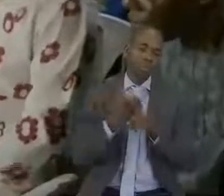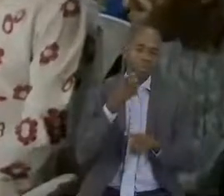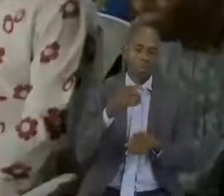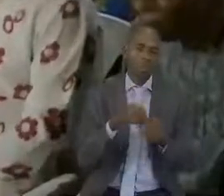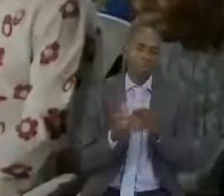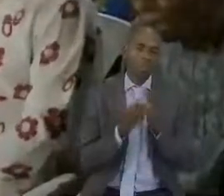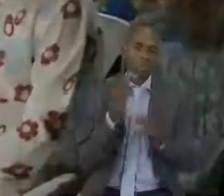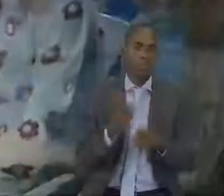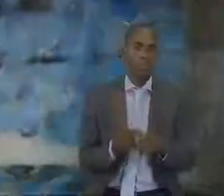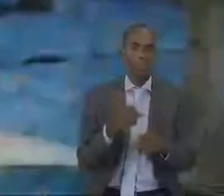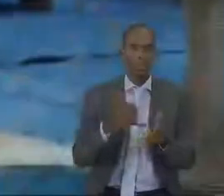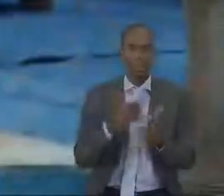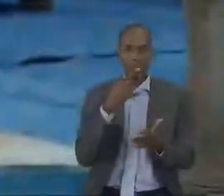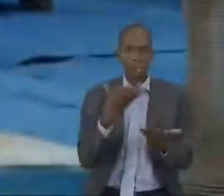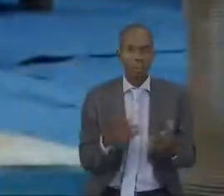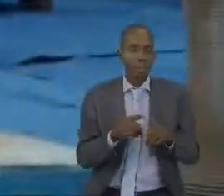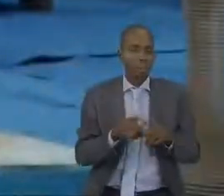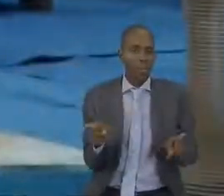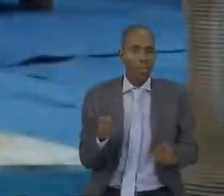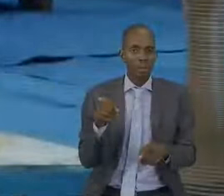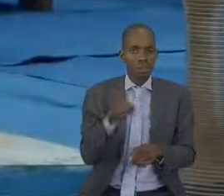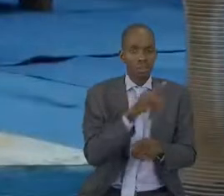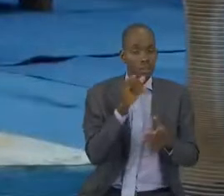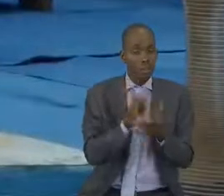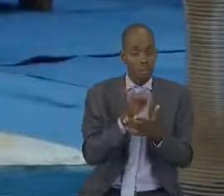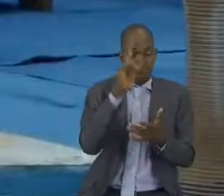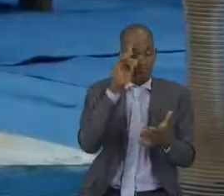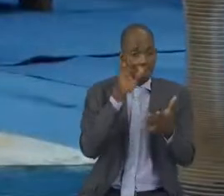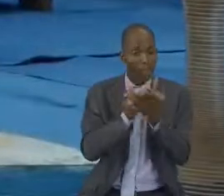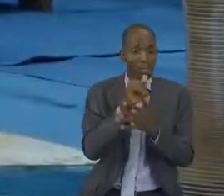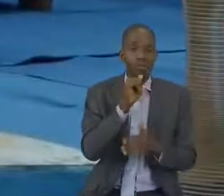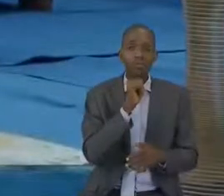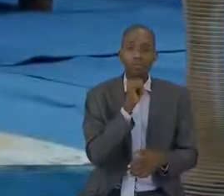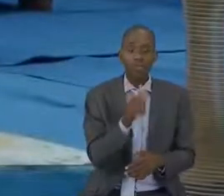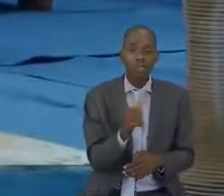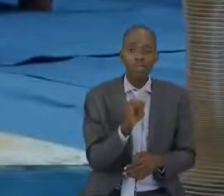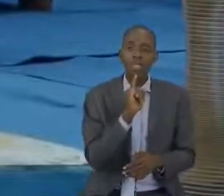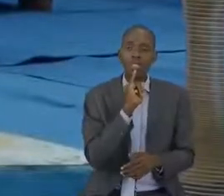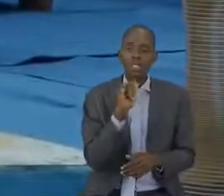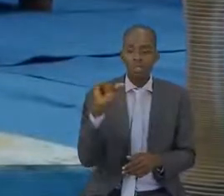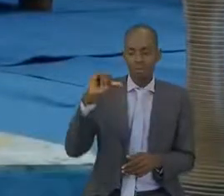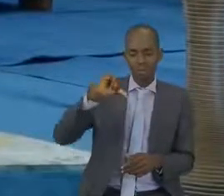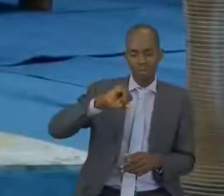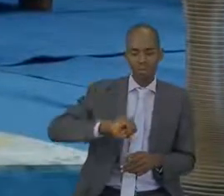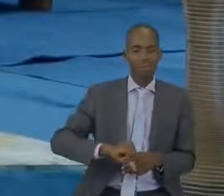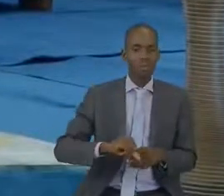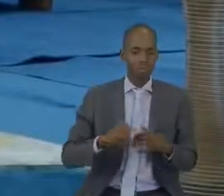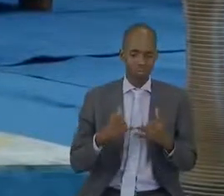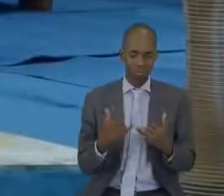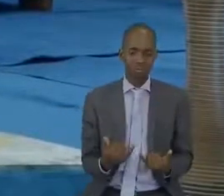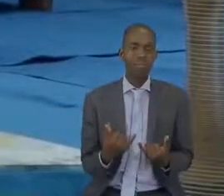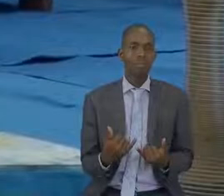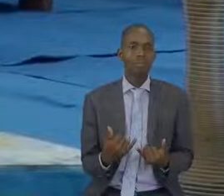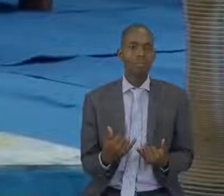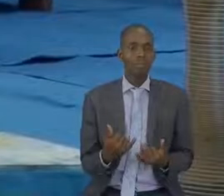mais celui qui ne croit pas est déjà jugé, condamné, parce